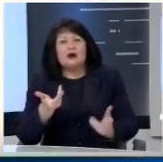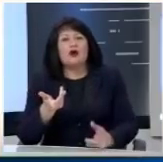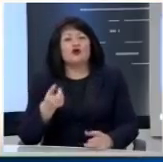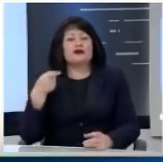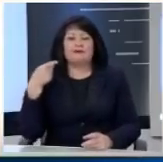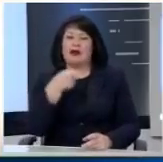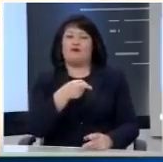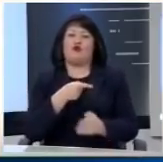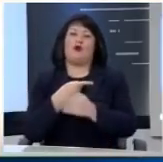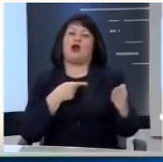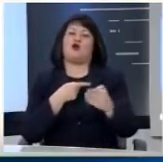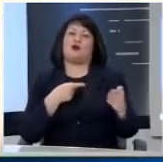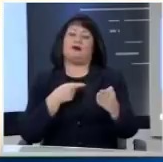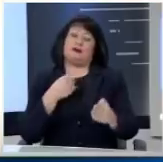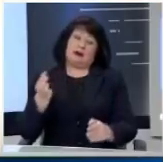αναφορά.